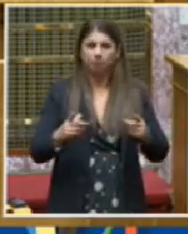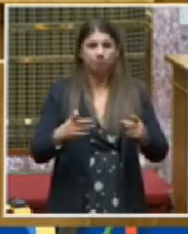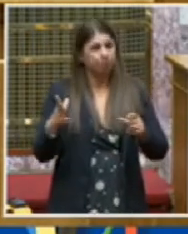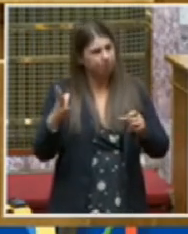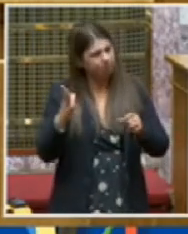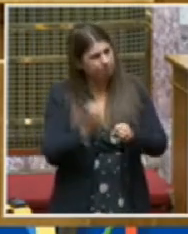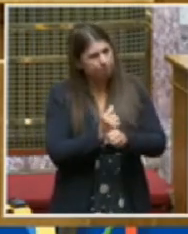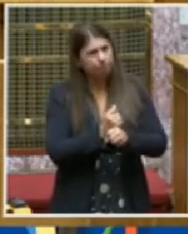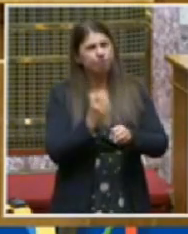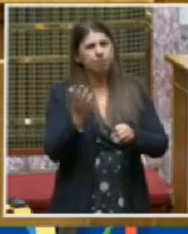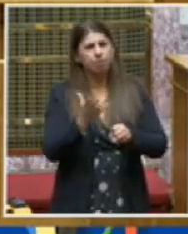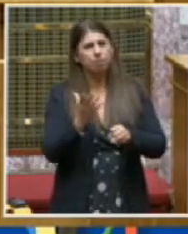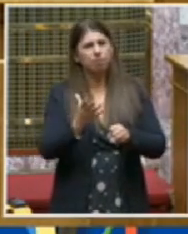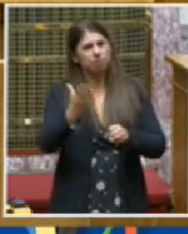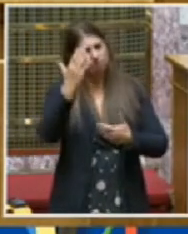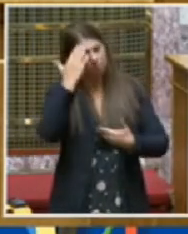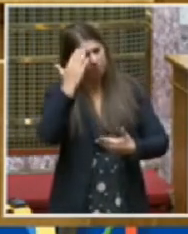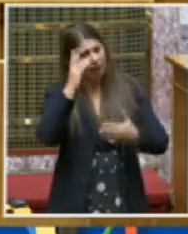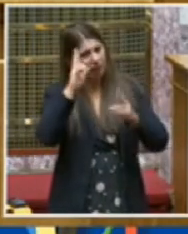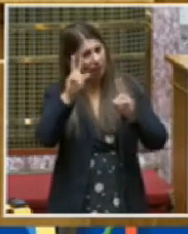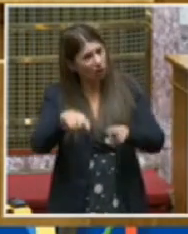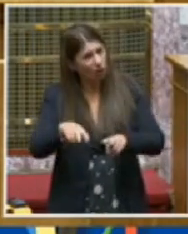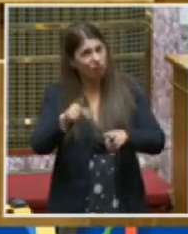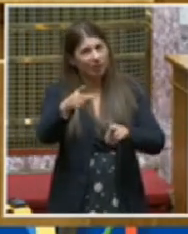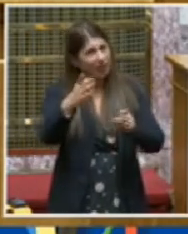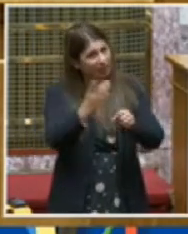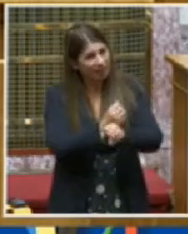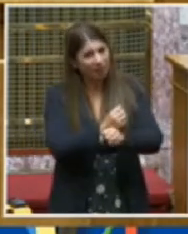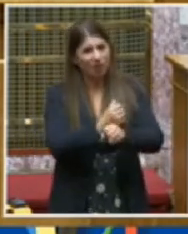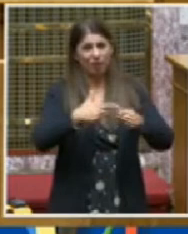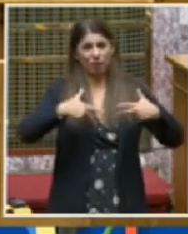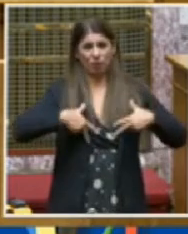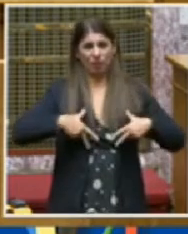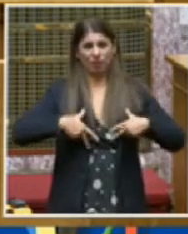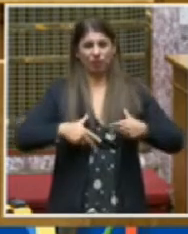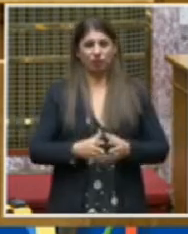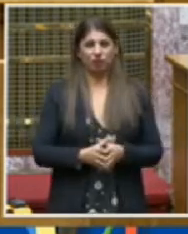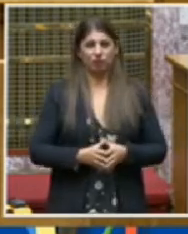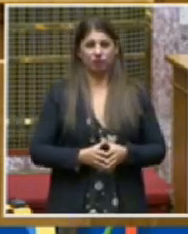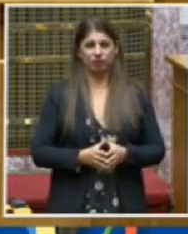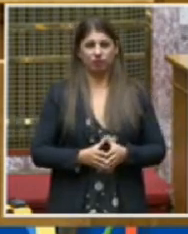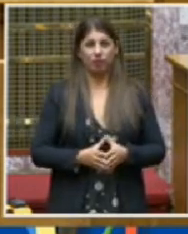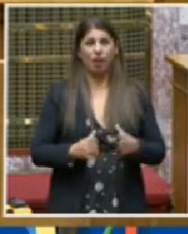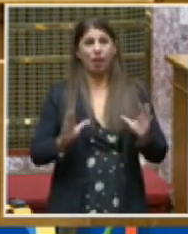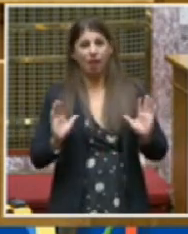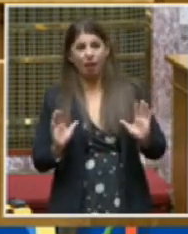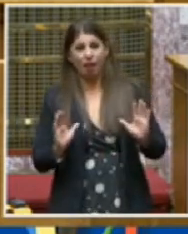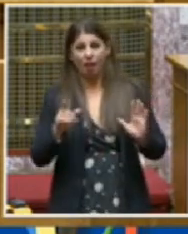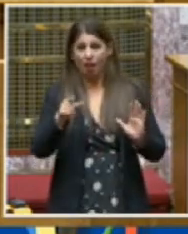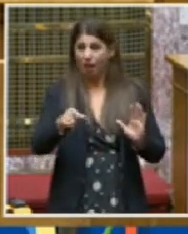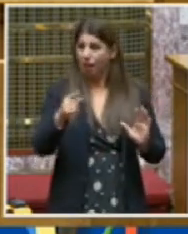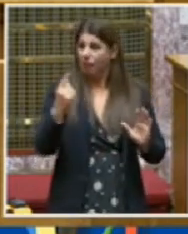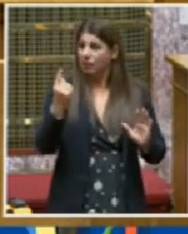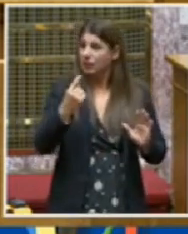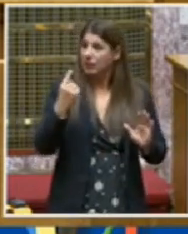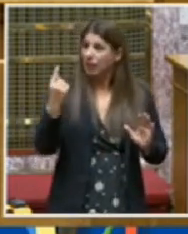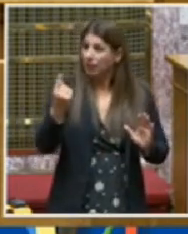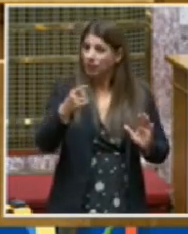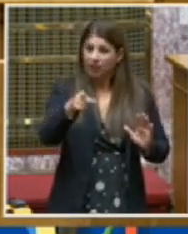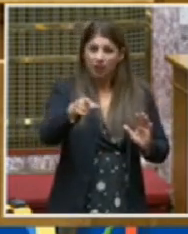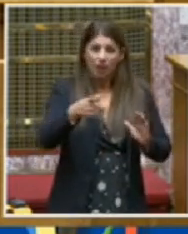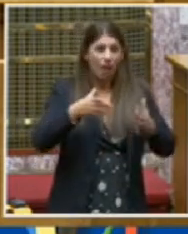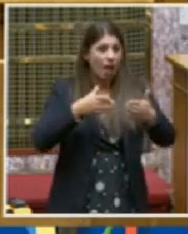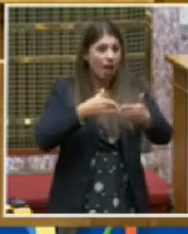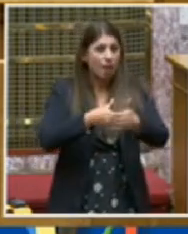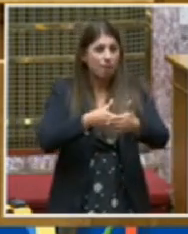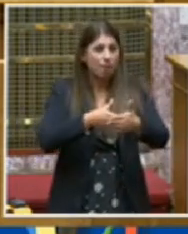κερδίσατε την καταξίωση και την αναγνώριση από την πολιτεία. Αλλά αυτή η συνθήκη αποτελεί εμπόδιο